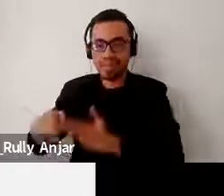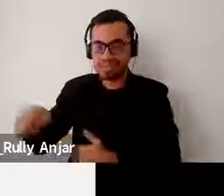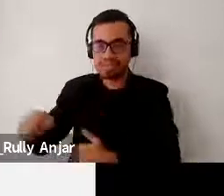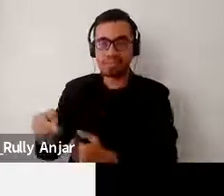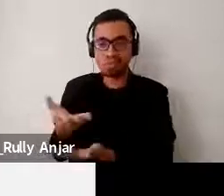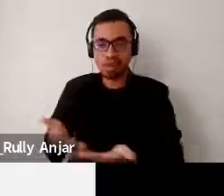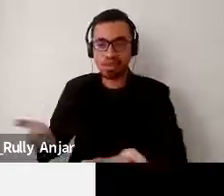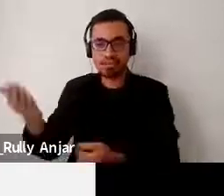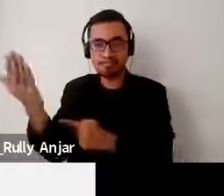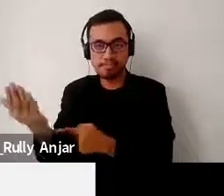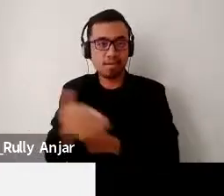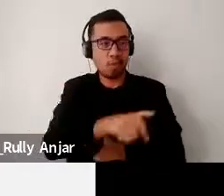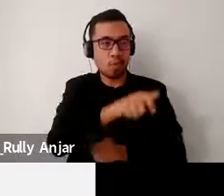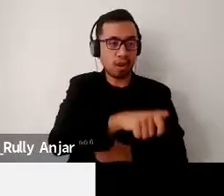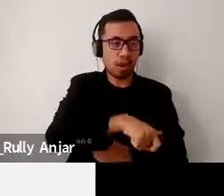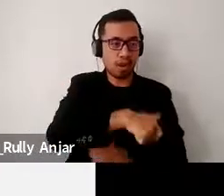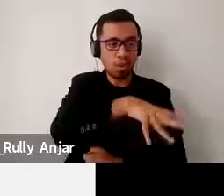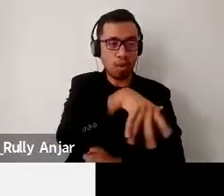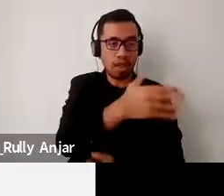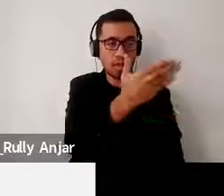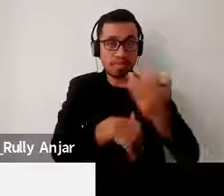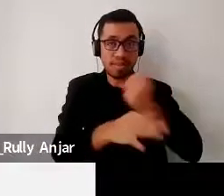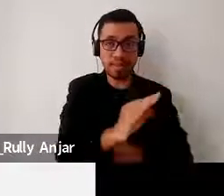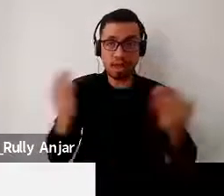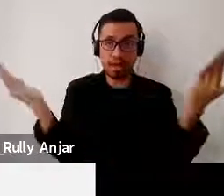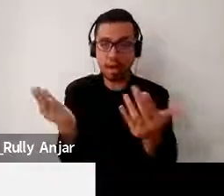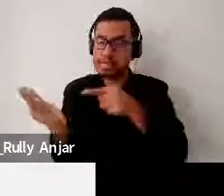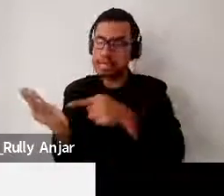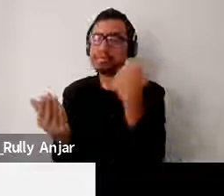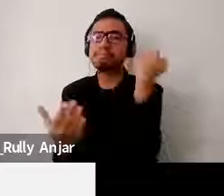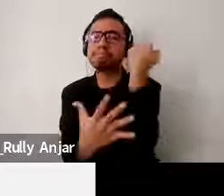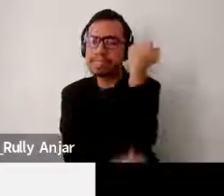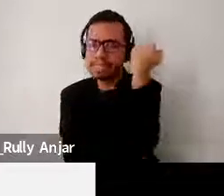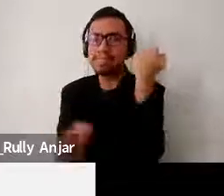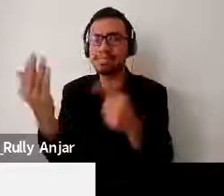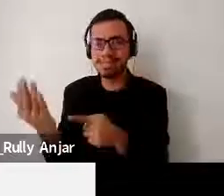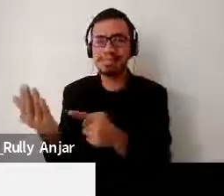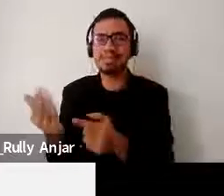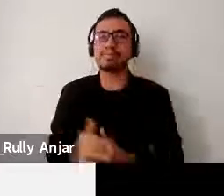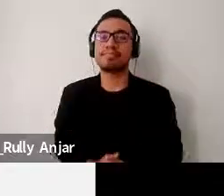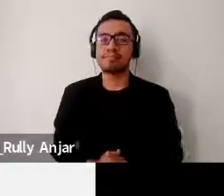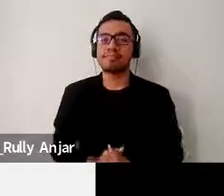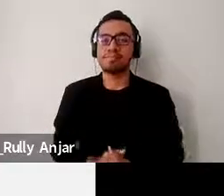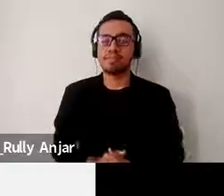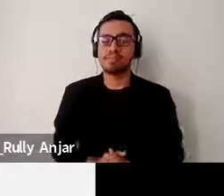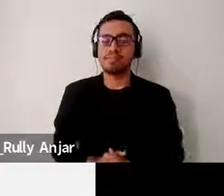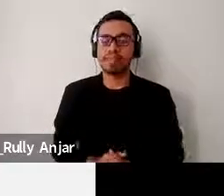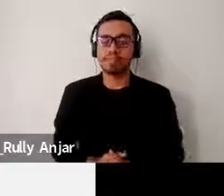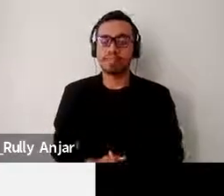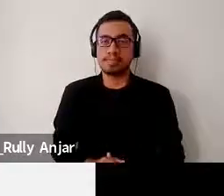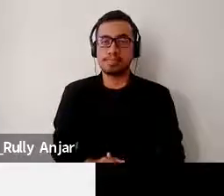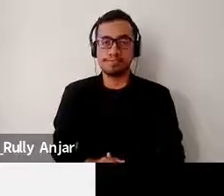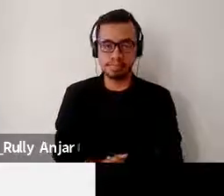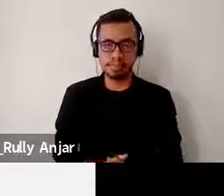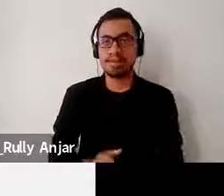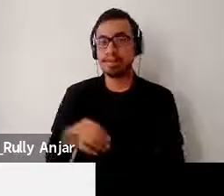disabilitas. Kami juga tadi Pak Elan sempat menyampaikan 2018 memang kita telah melakukan analisa untuk perlindungan